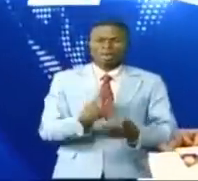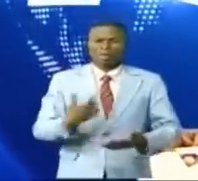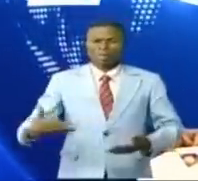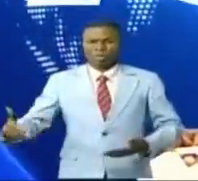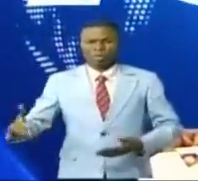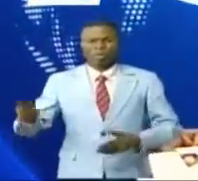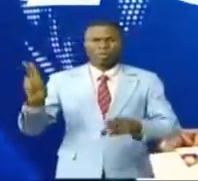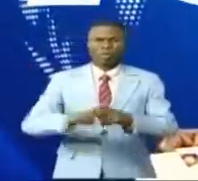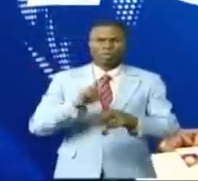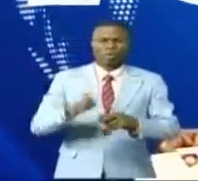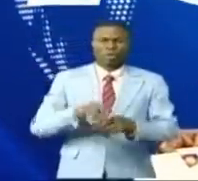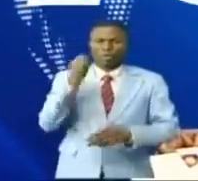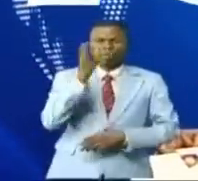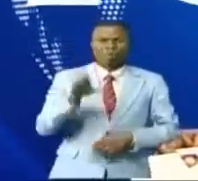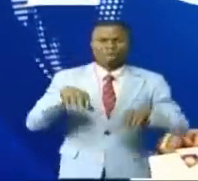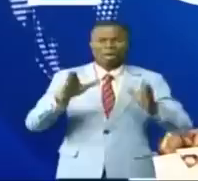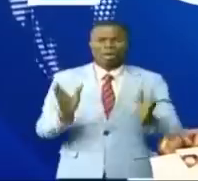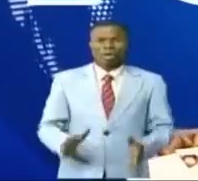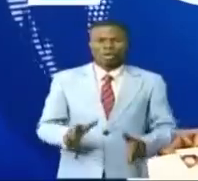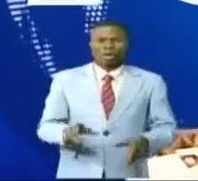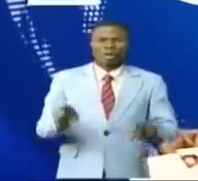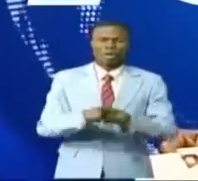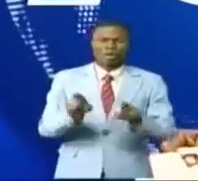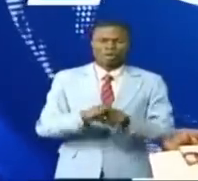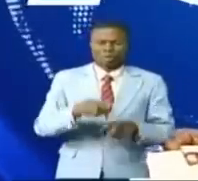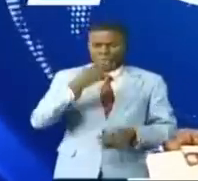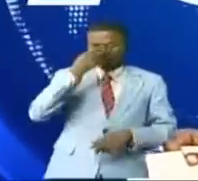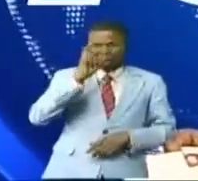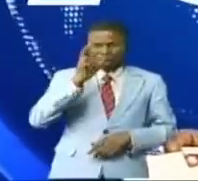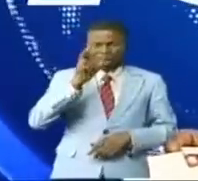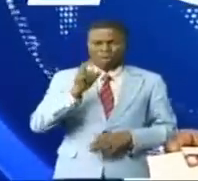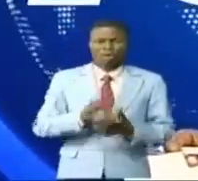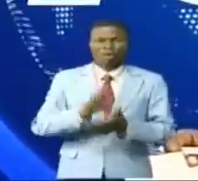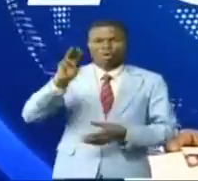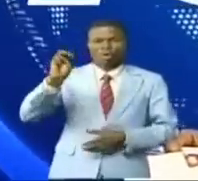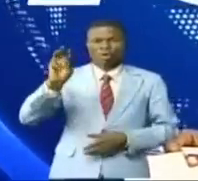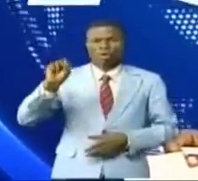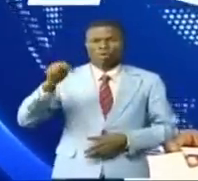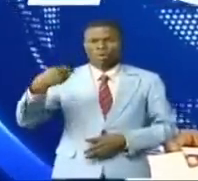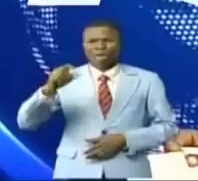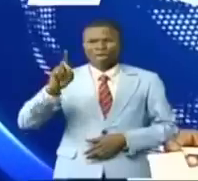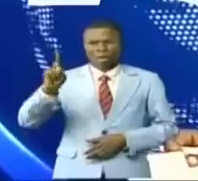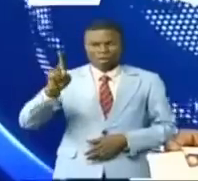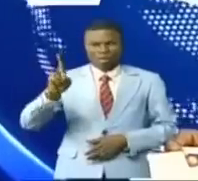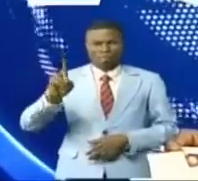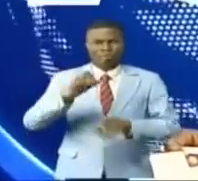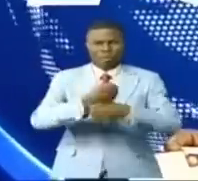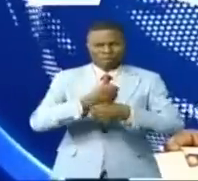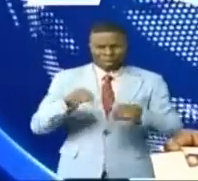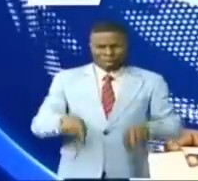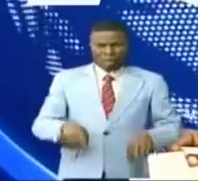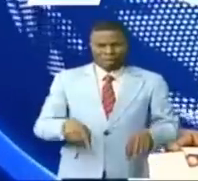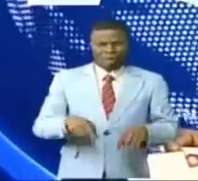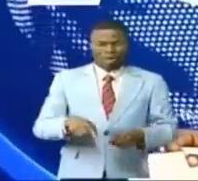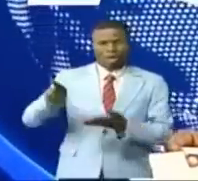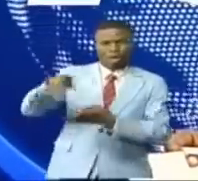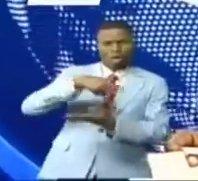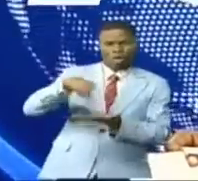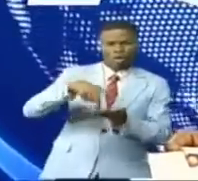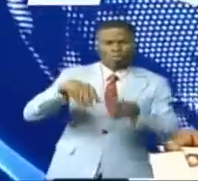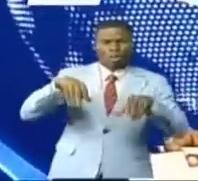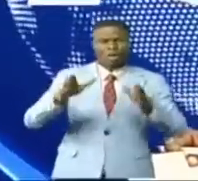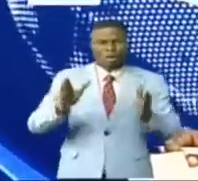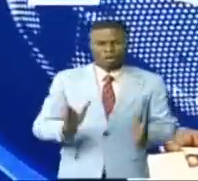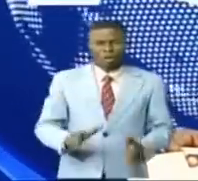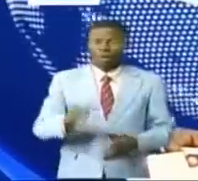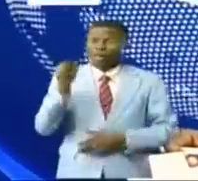les chanteurs congolais comme Kale Jeff, Taboulay ou Endo Kolossoy ont constitué ce que l'on appelle aujourd'hui la rumba congolaise.